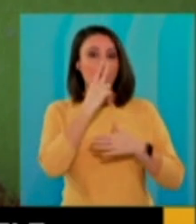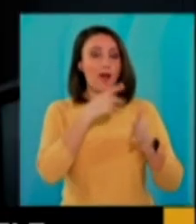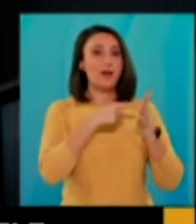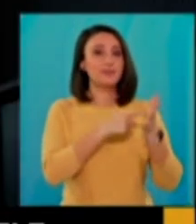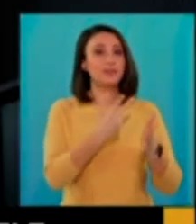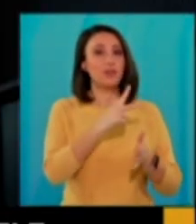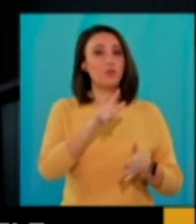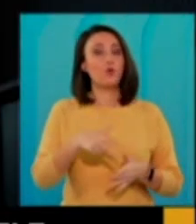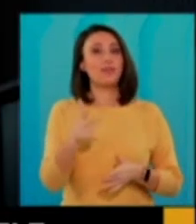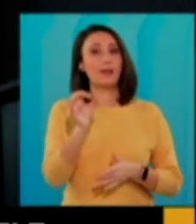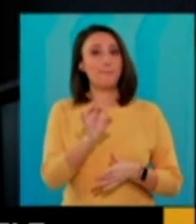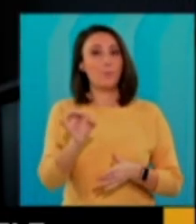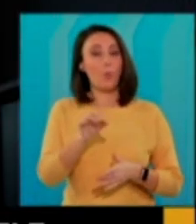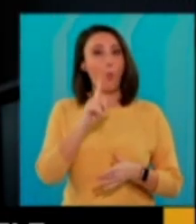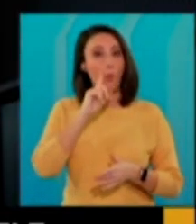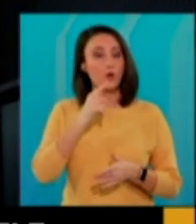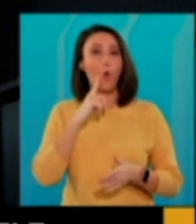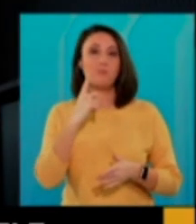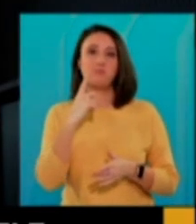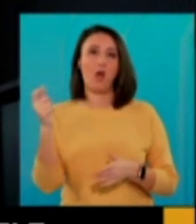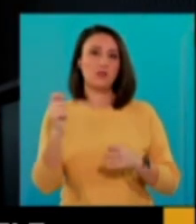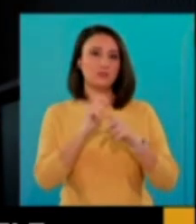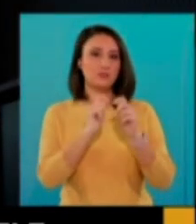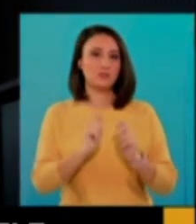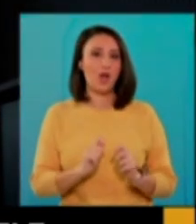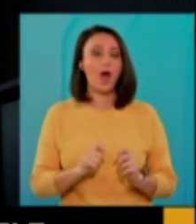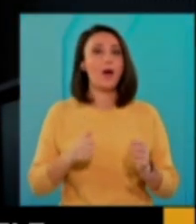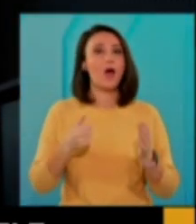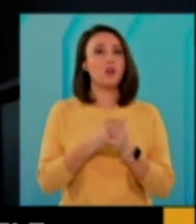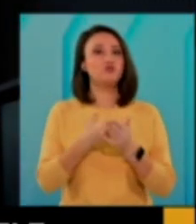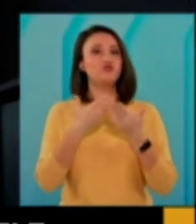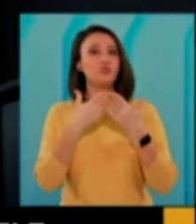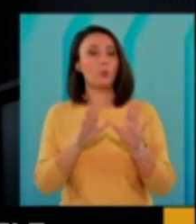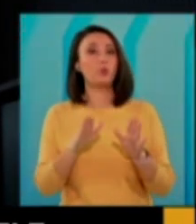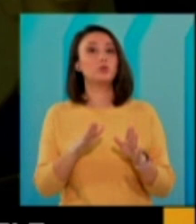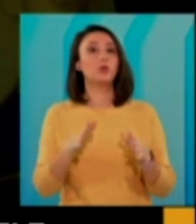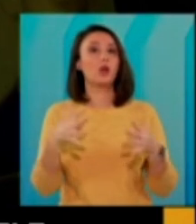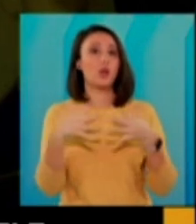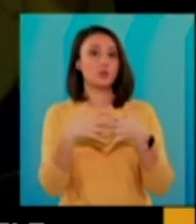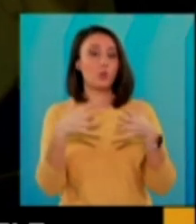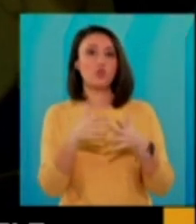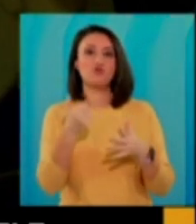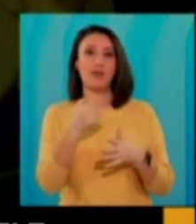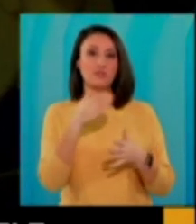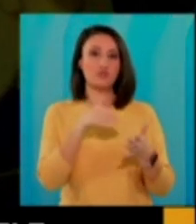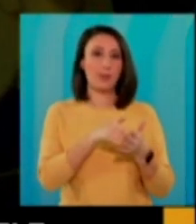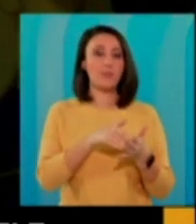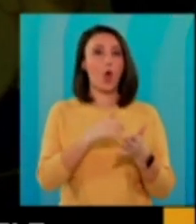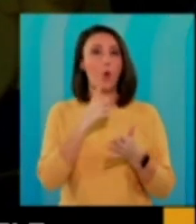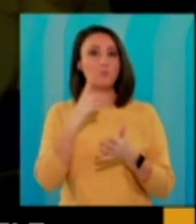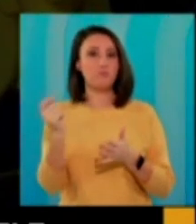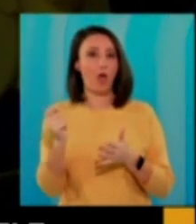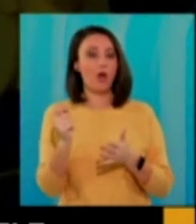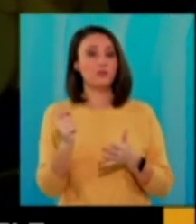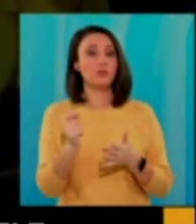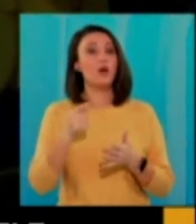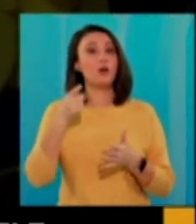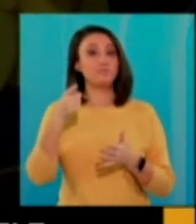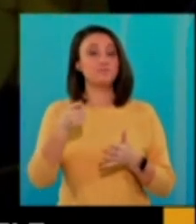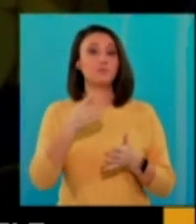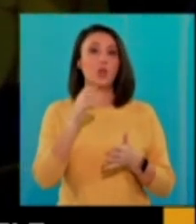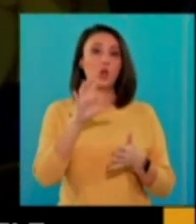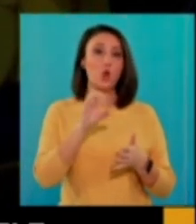3,3 milioane de ucraineni și-au părăsit țara de la începutul războiului, iar alți 60.000 au luat drumul exodului. Dintre